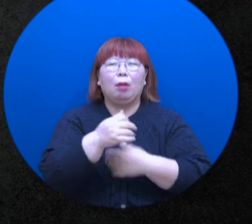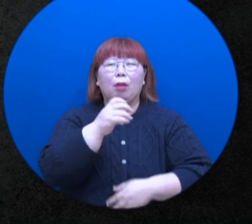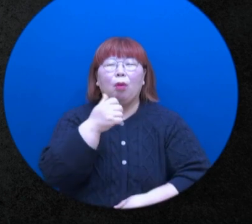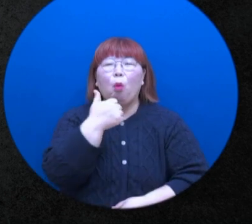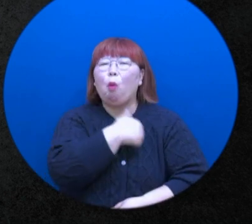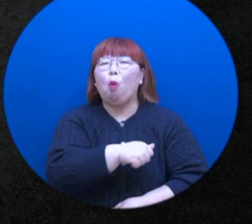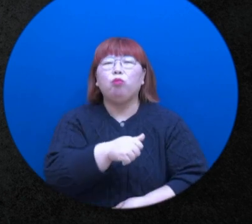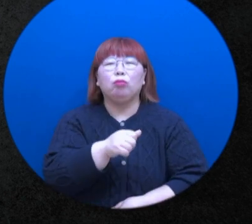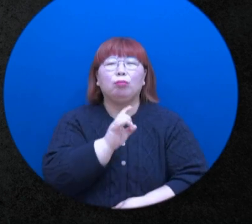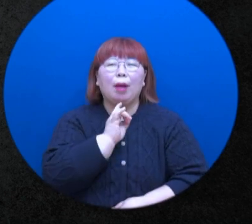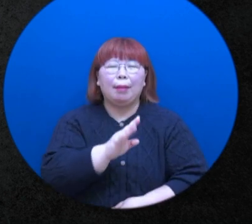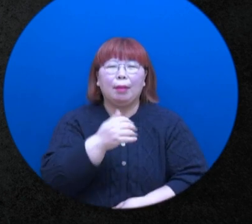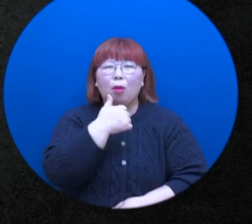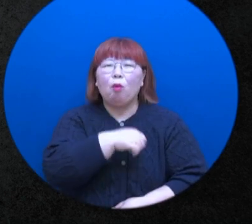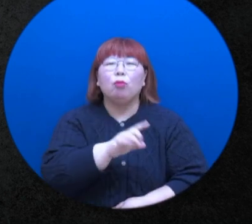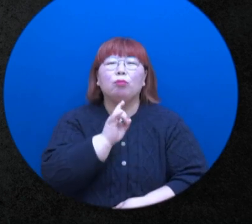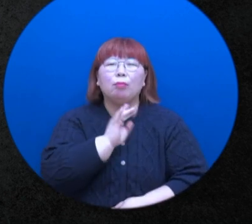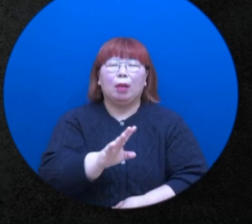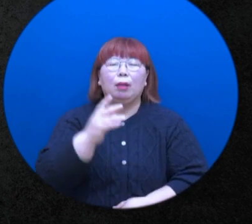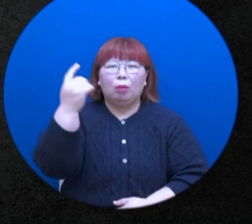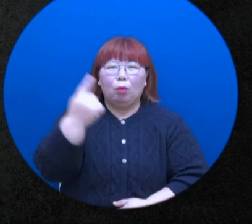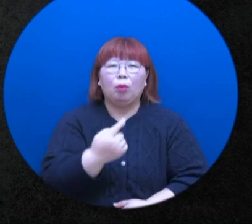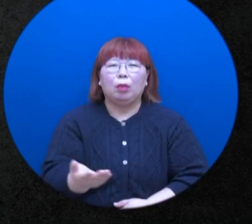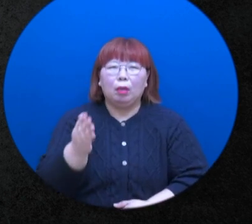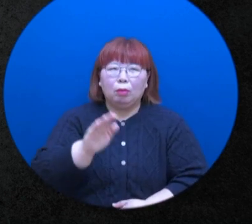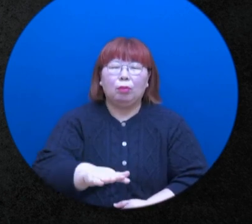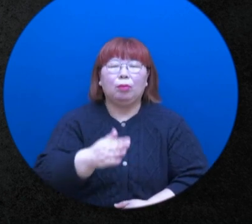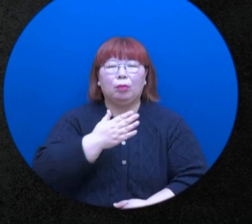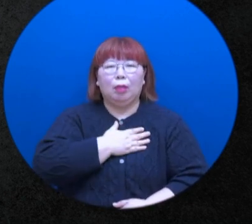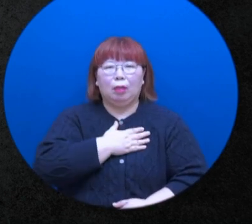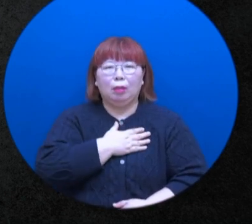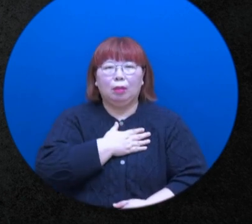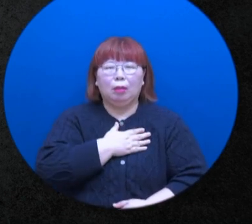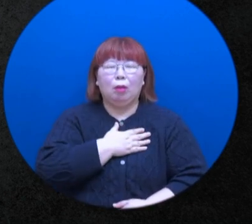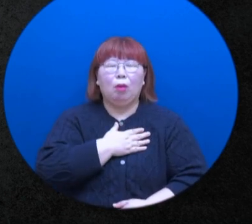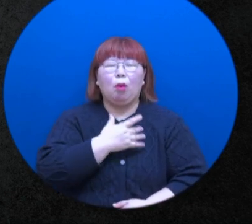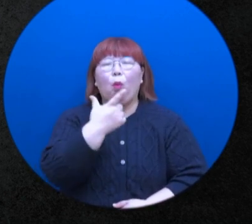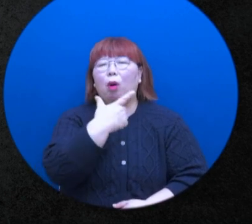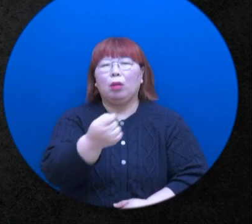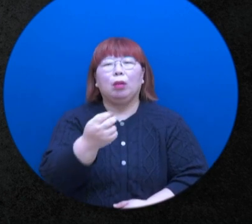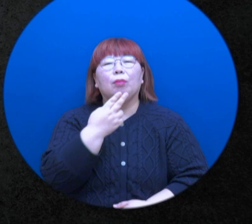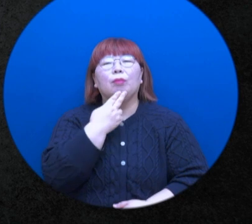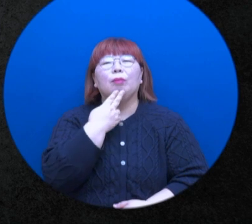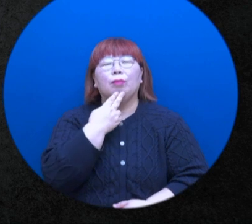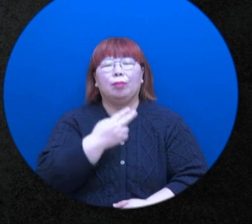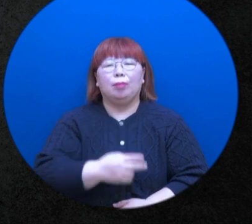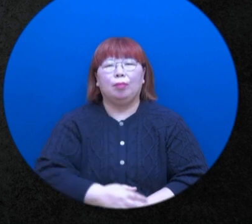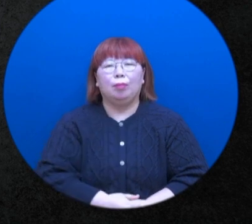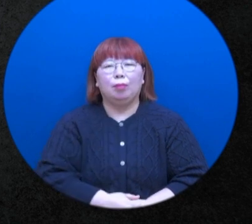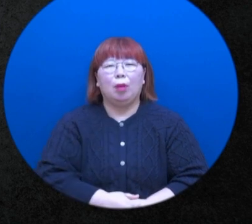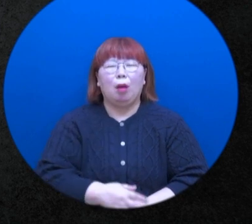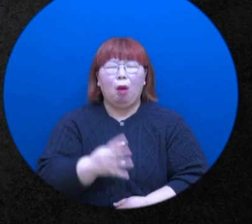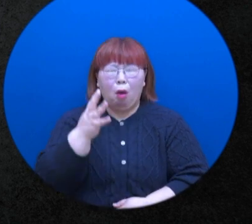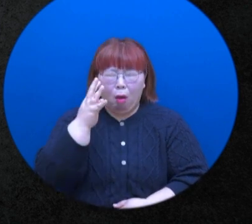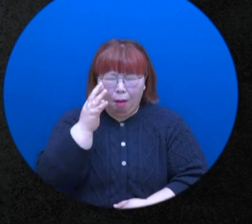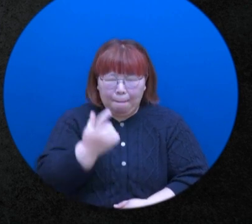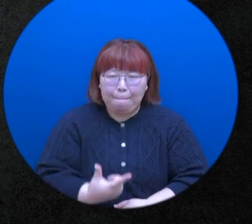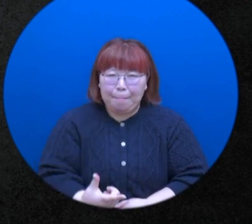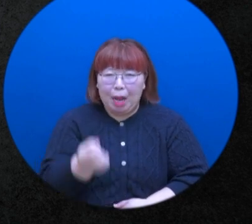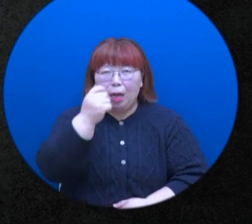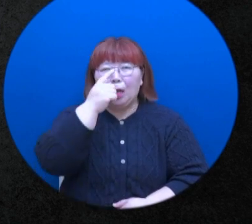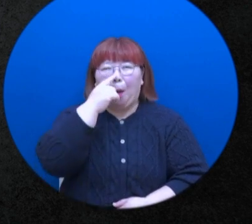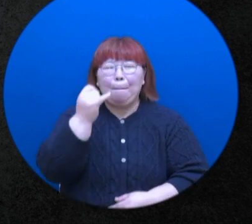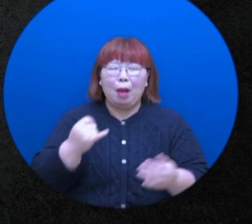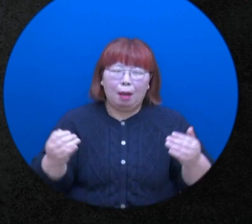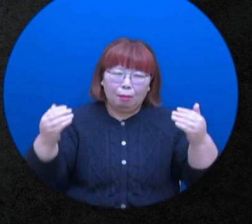그래 5분만 온데도 나는 원이 없겠다. 얼른 엄마 품속에